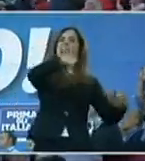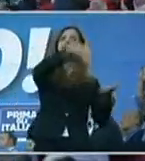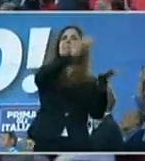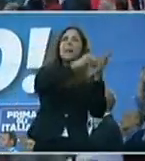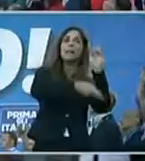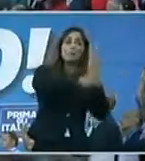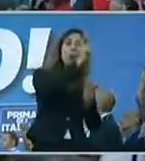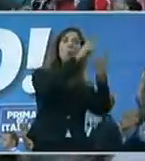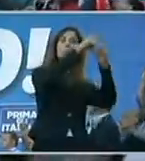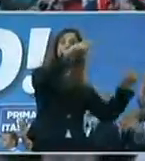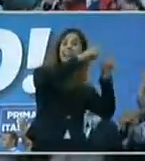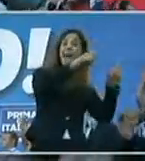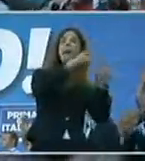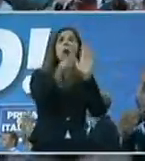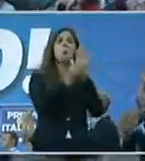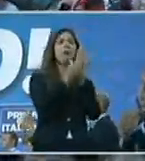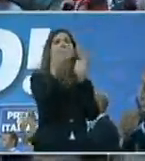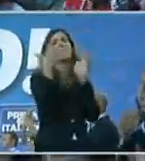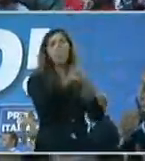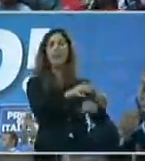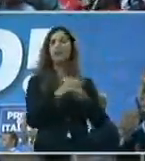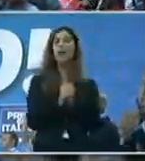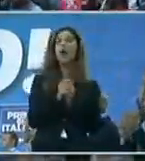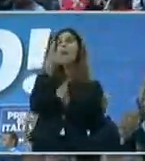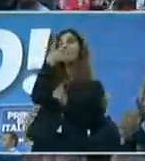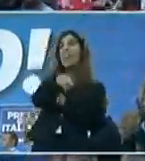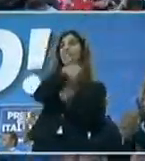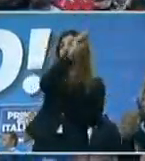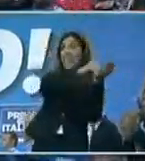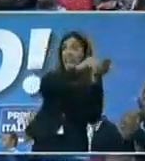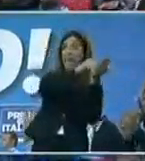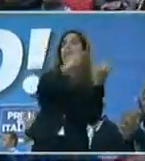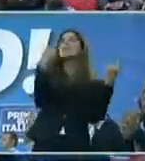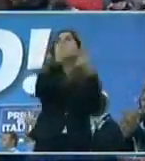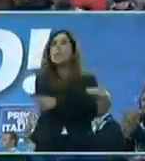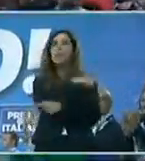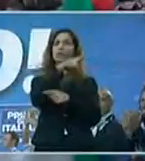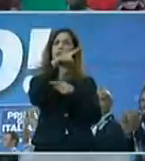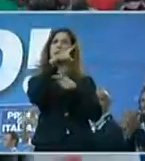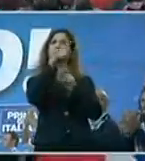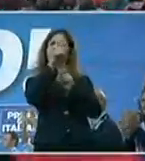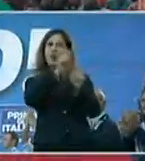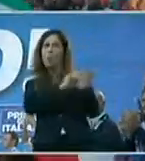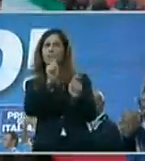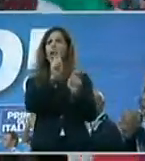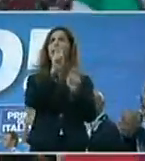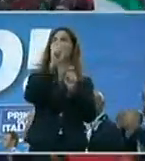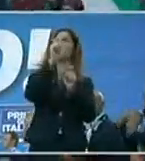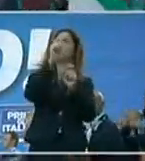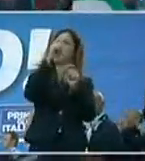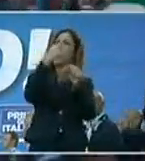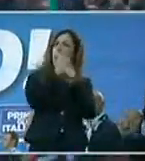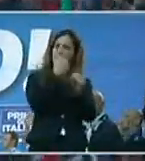ci sono più finanzieri che insegnanti, precari, agricoltori o commercianti. Viva la libertà!